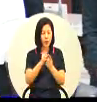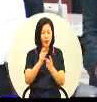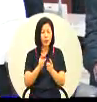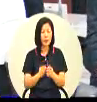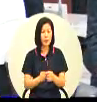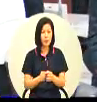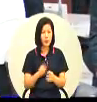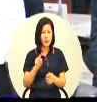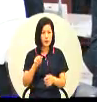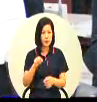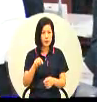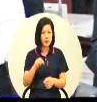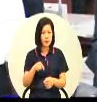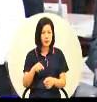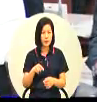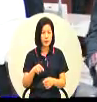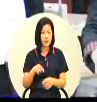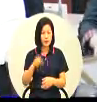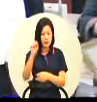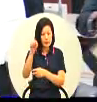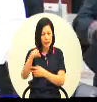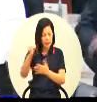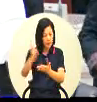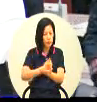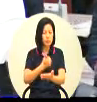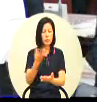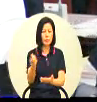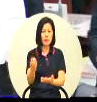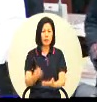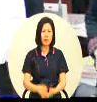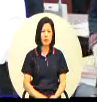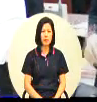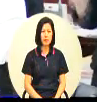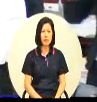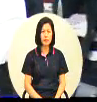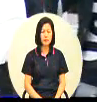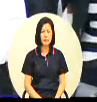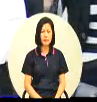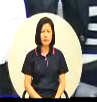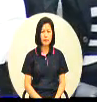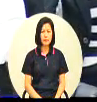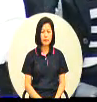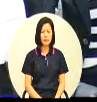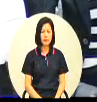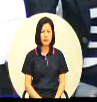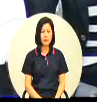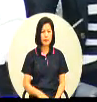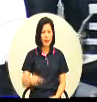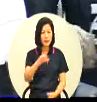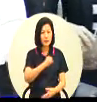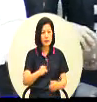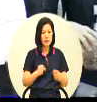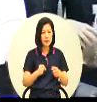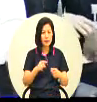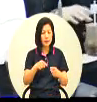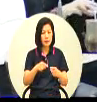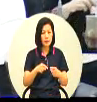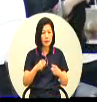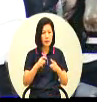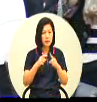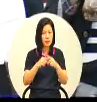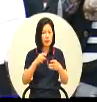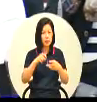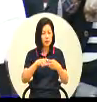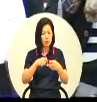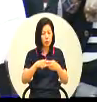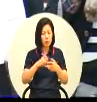是并没有同意会进口，这是很明确的。那对于整个人工核种造成的一个人体的